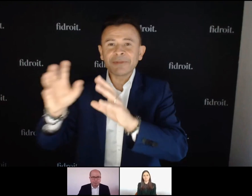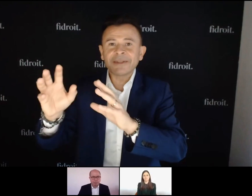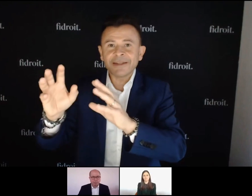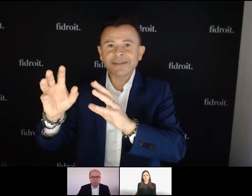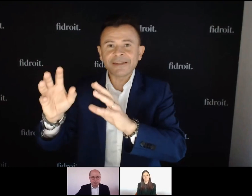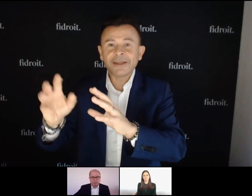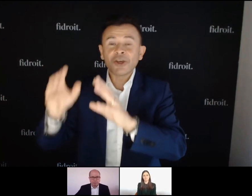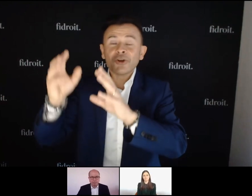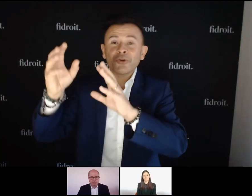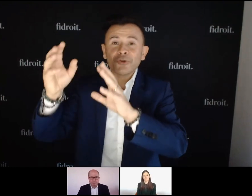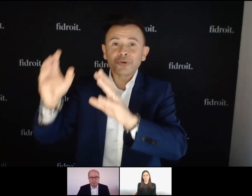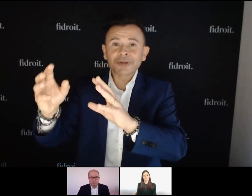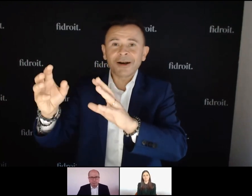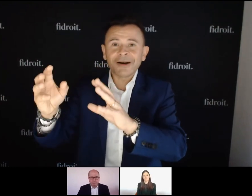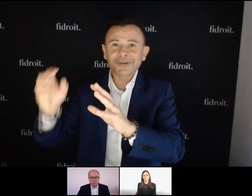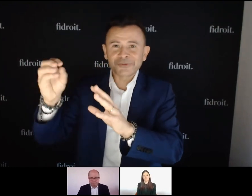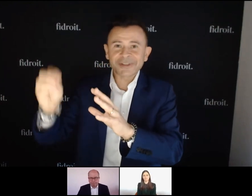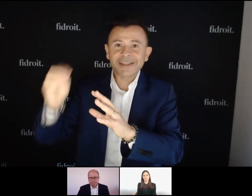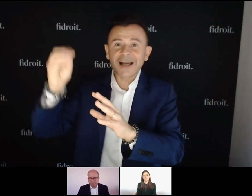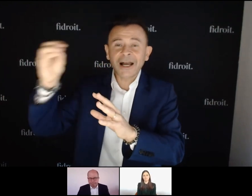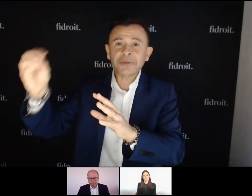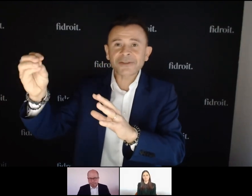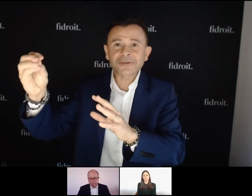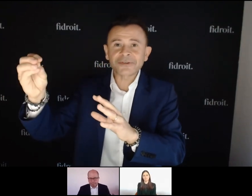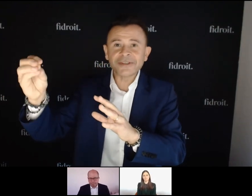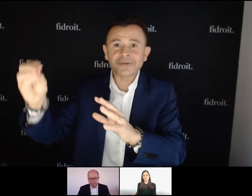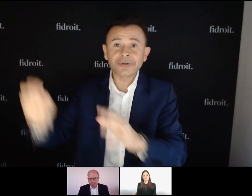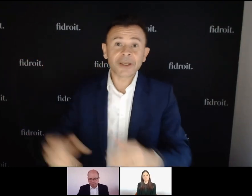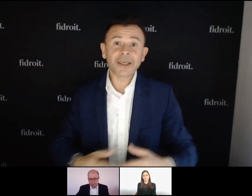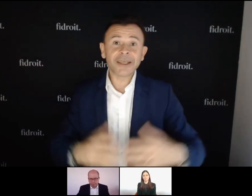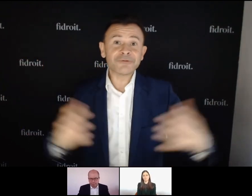laisser capitaliser le contrat souscrit